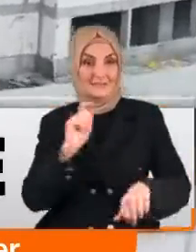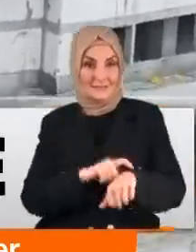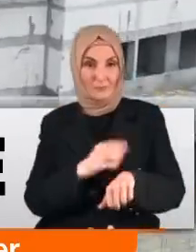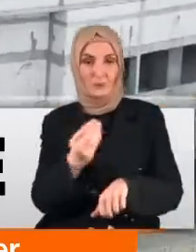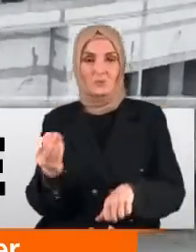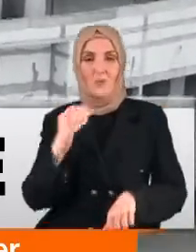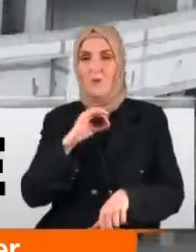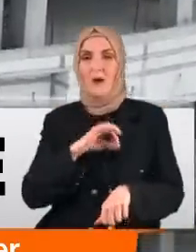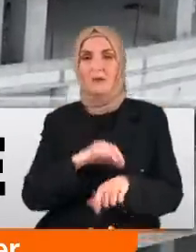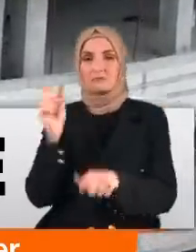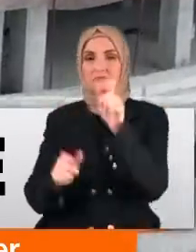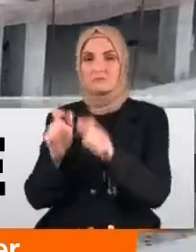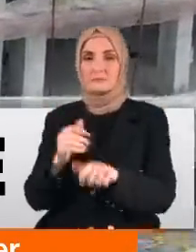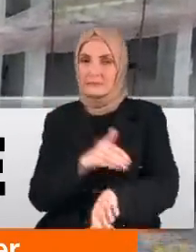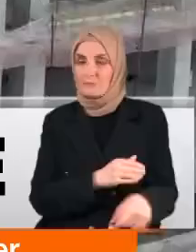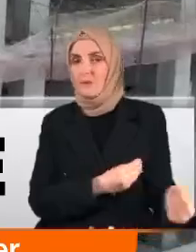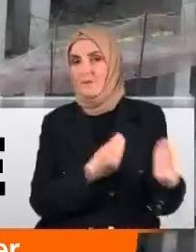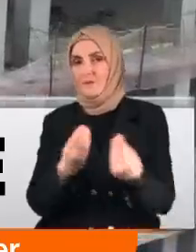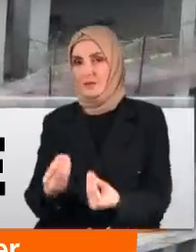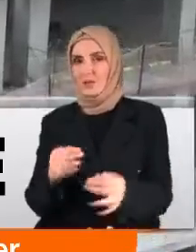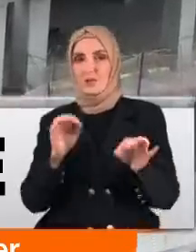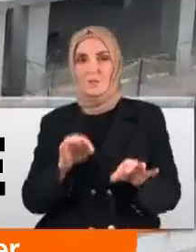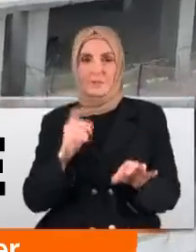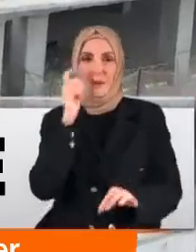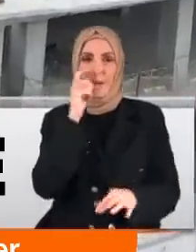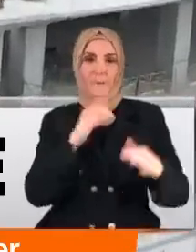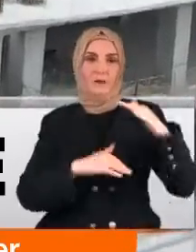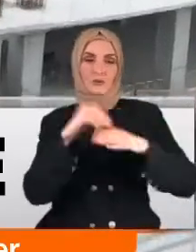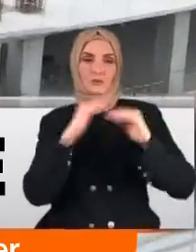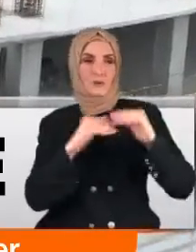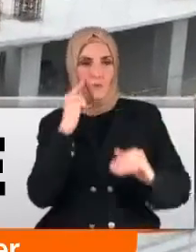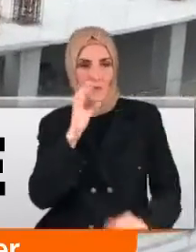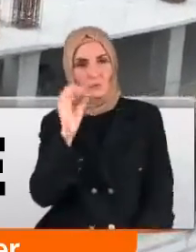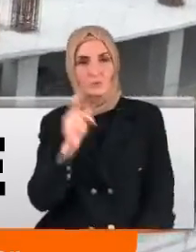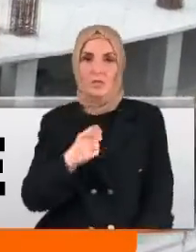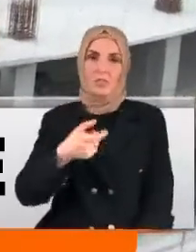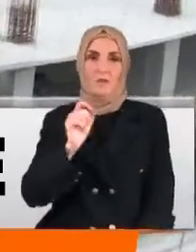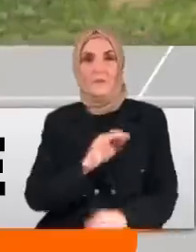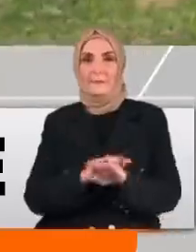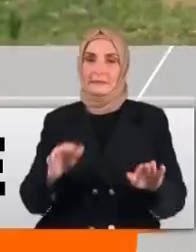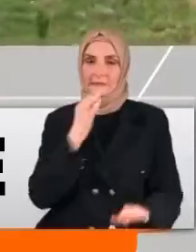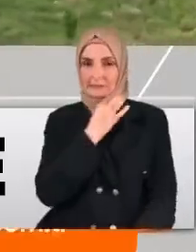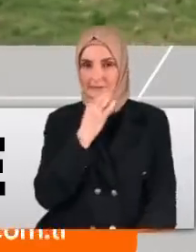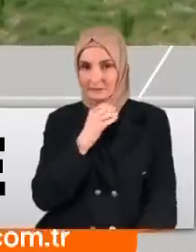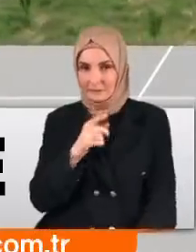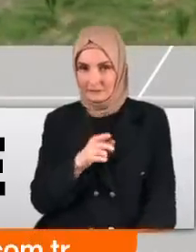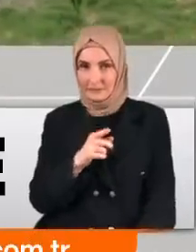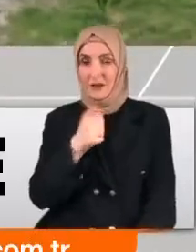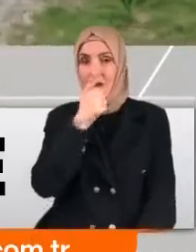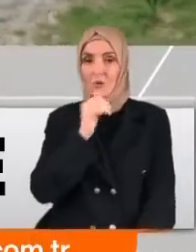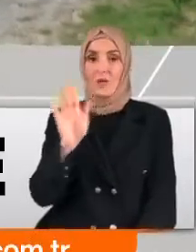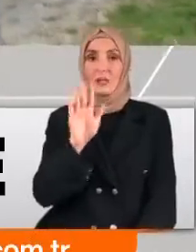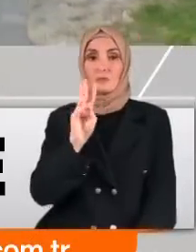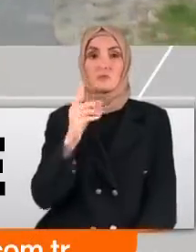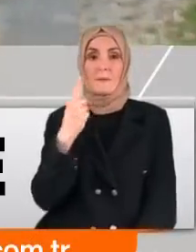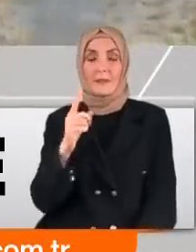olacak. Gelinen noktada şu anda kaba inşaatında %90'ı tamamlanmış durumda. 653 bin metrekare